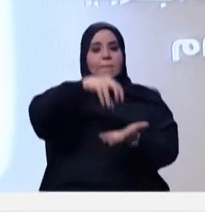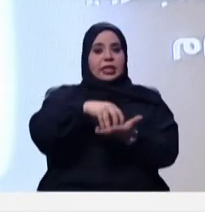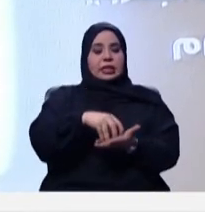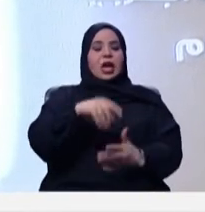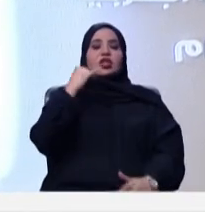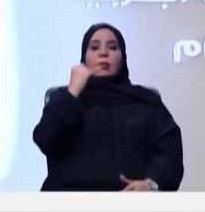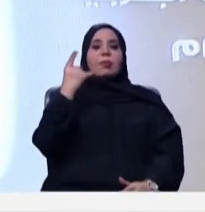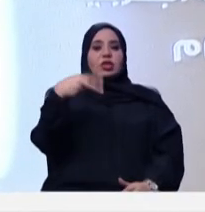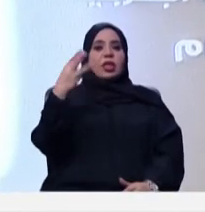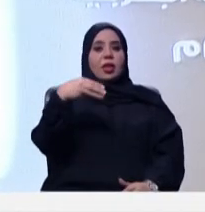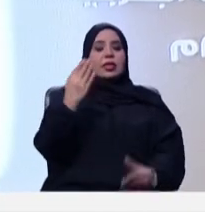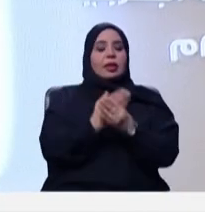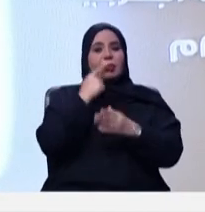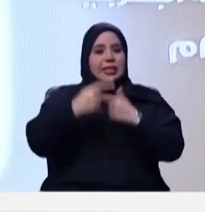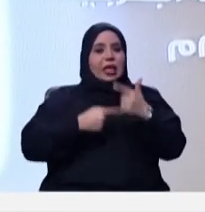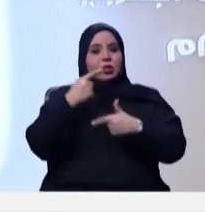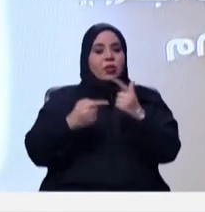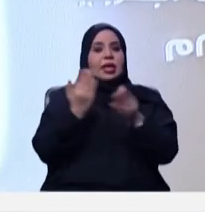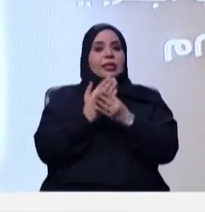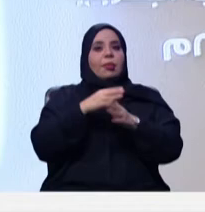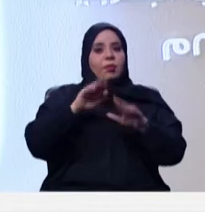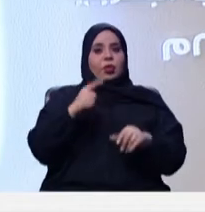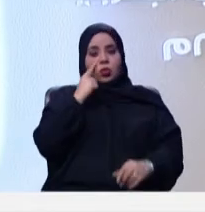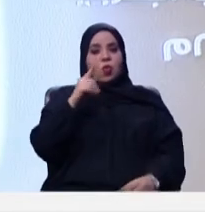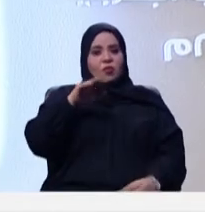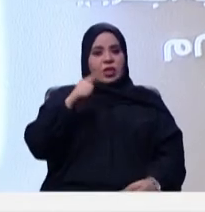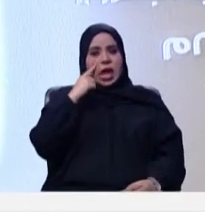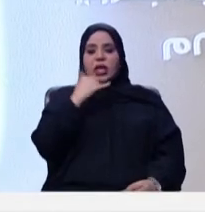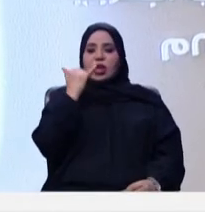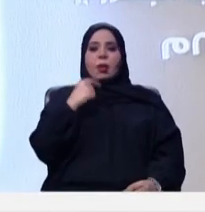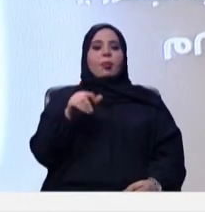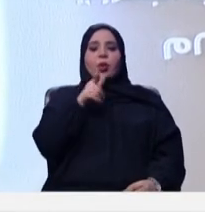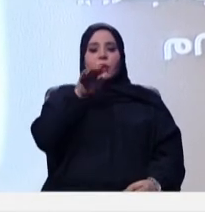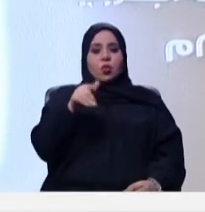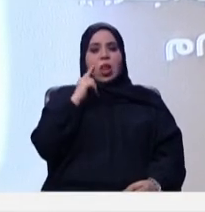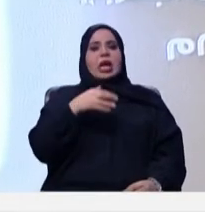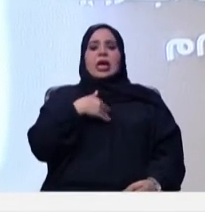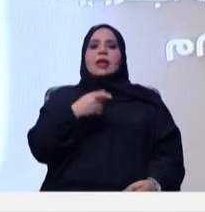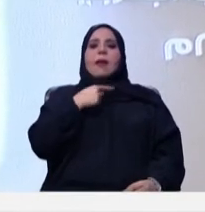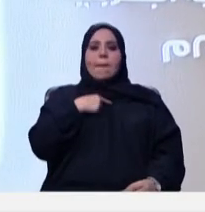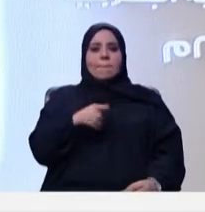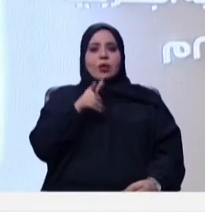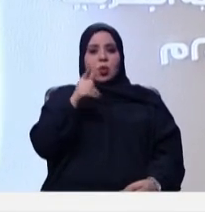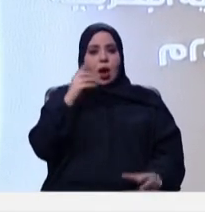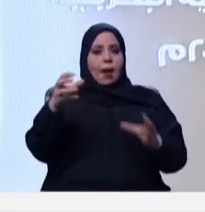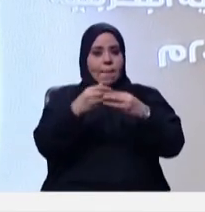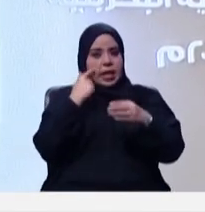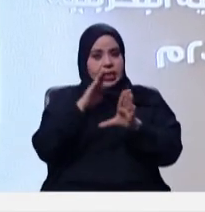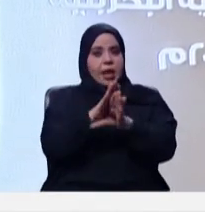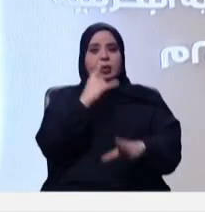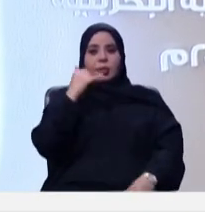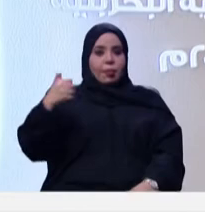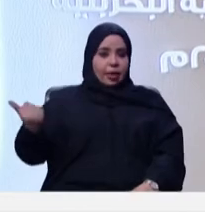2030 سنويا يأثر فيه الكثير من الشباب، نحاول ان احنا قد ما نقدر نحتضن مجموعة كبيرة من الشباب